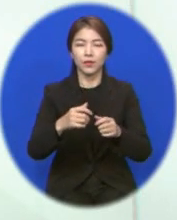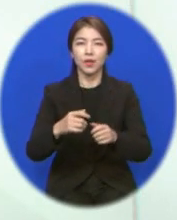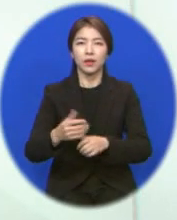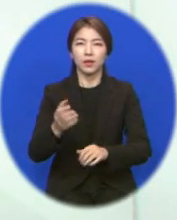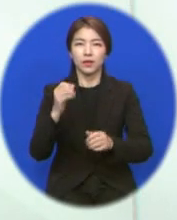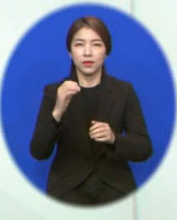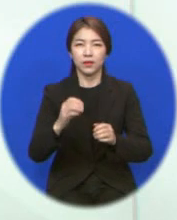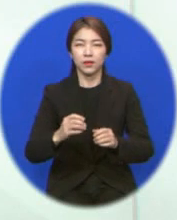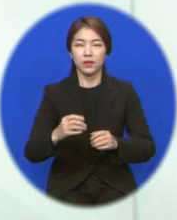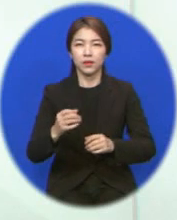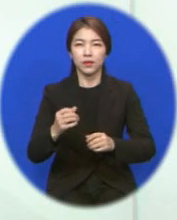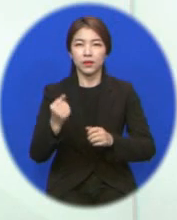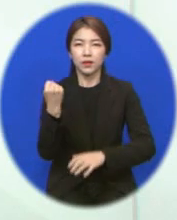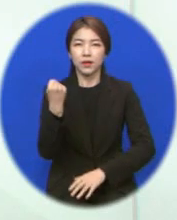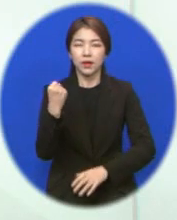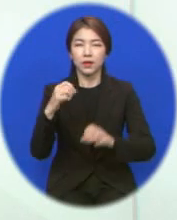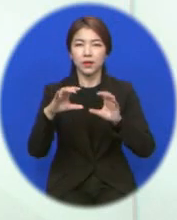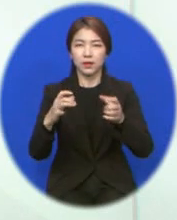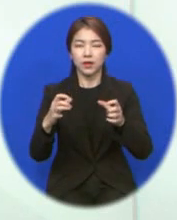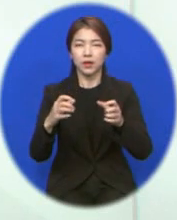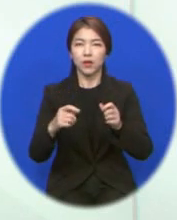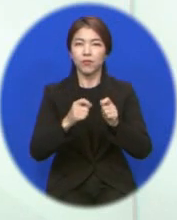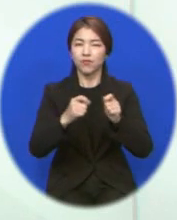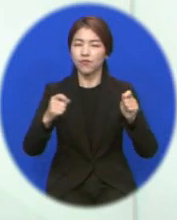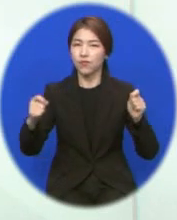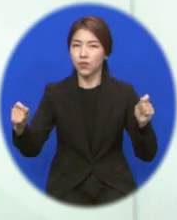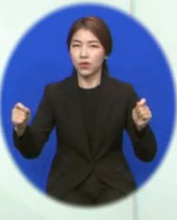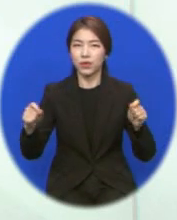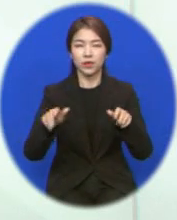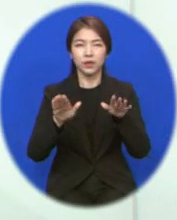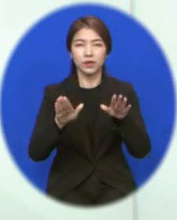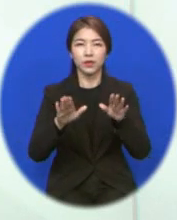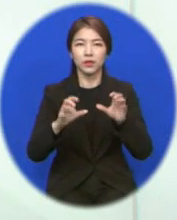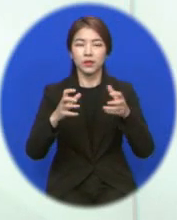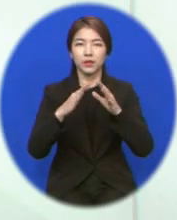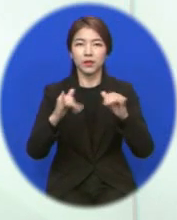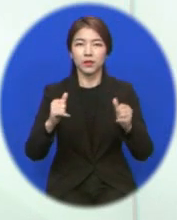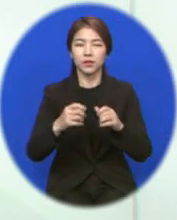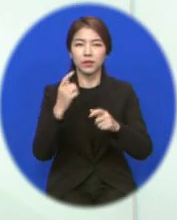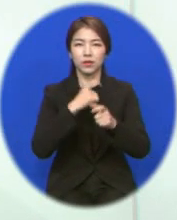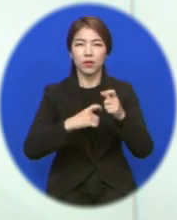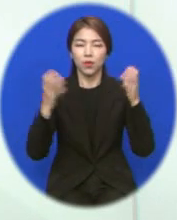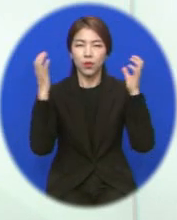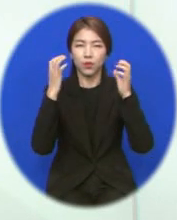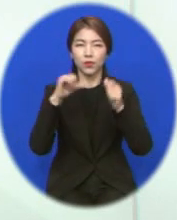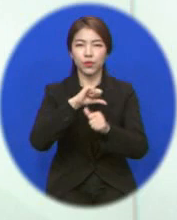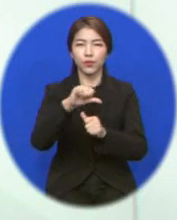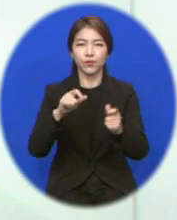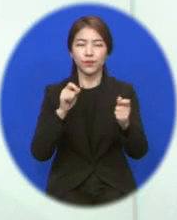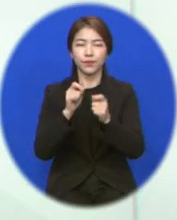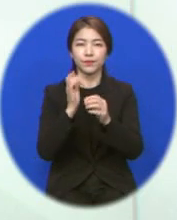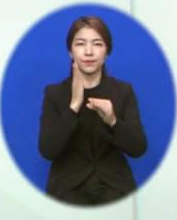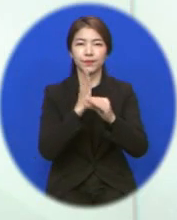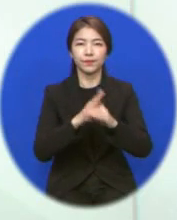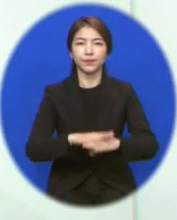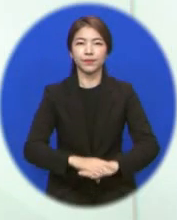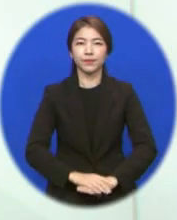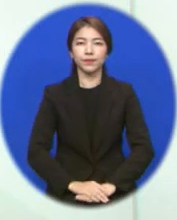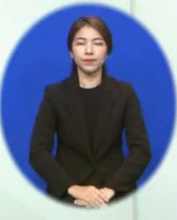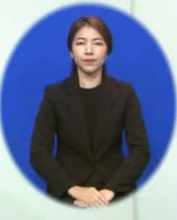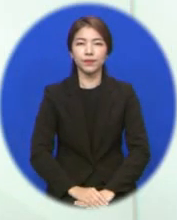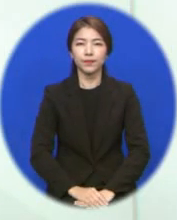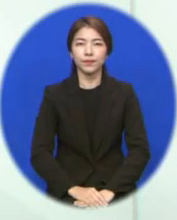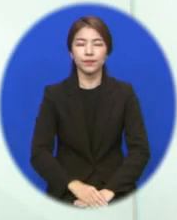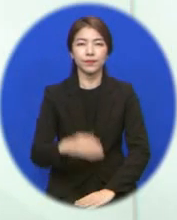통일당과 집권당의경제정책실패로인해동맹국및주변국과의관계가점점멀어지는현실은국민들 에게더욱고통스러운환경으로다가오고있다 .대한민국은